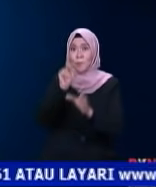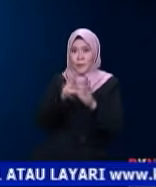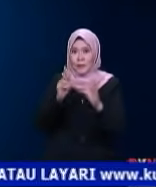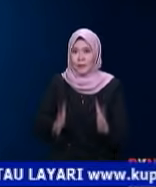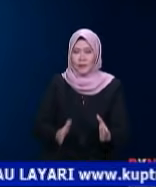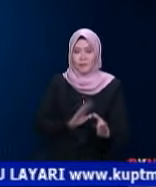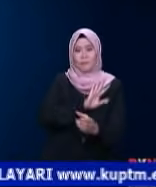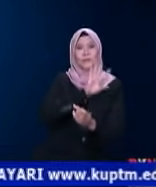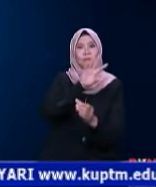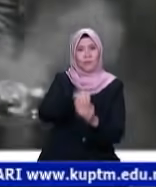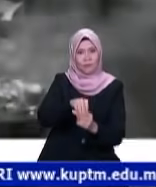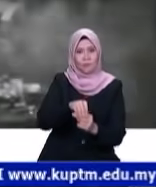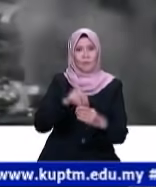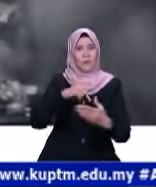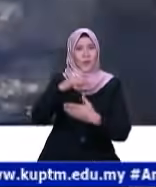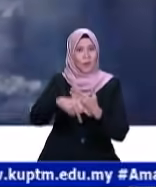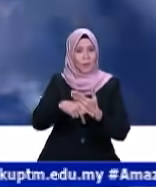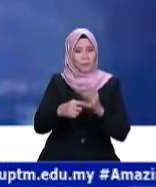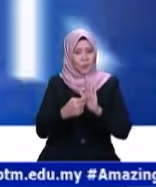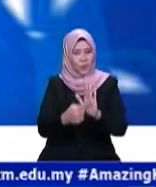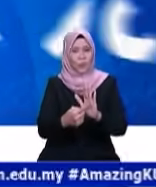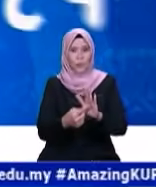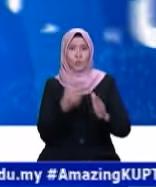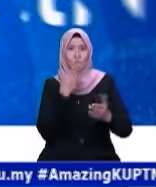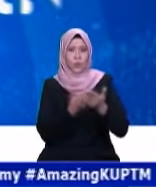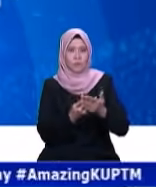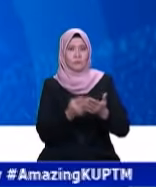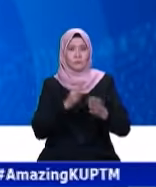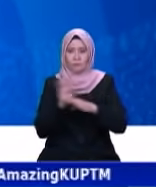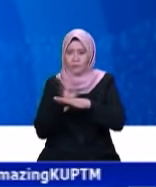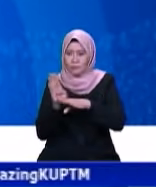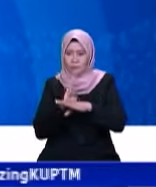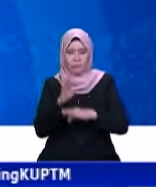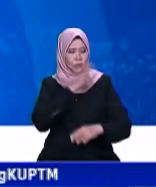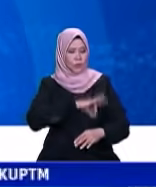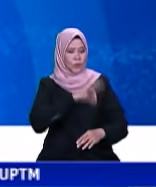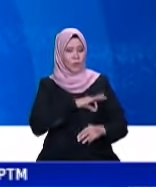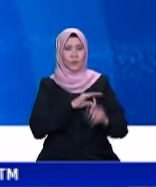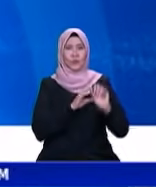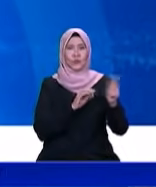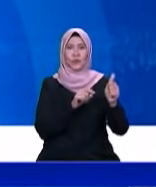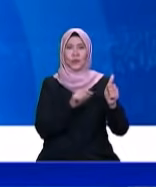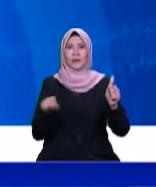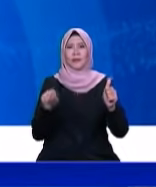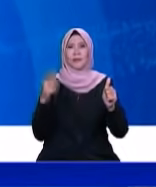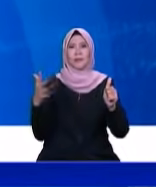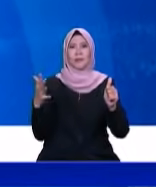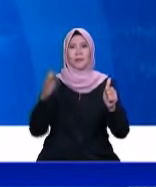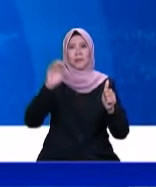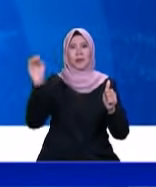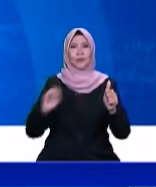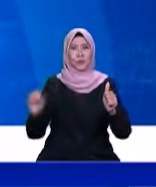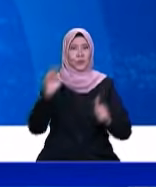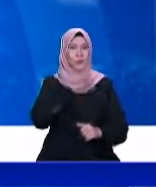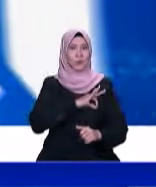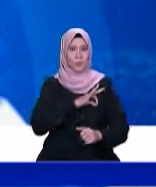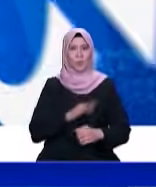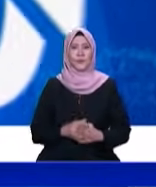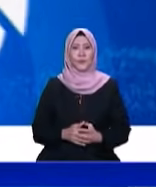Rintis berkenaan berjaya menunjukkan peningkatan keuntungan bulanan antara 10 hingga 15%.